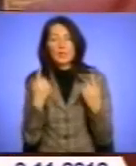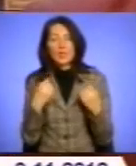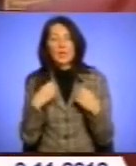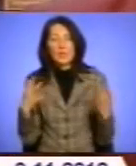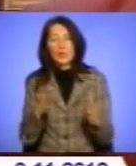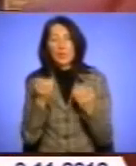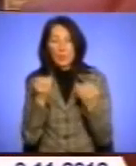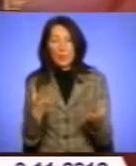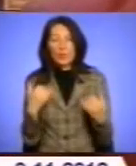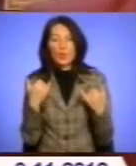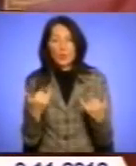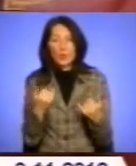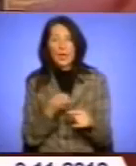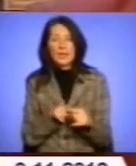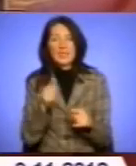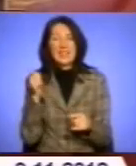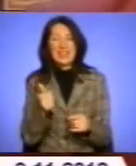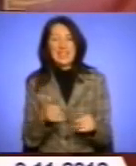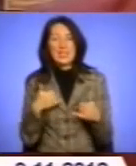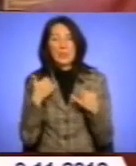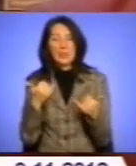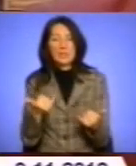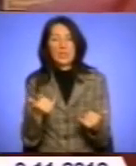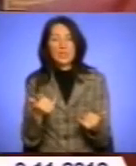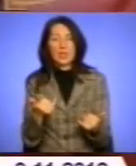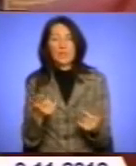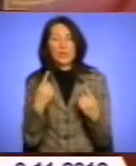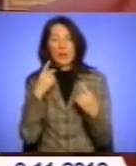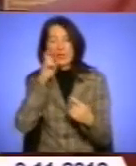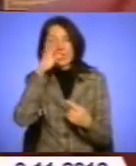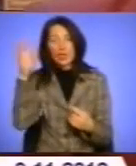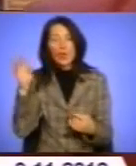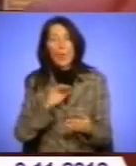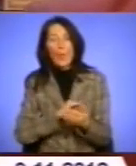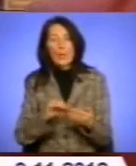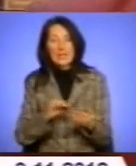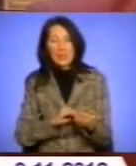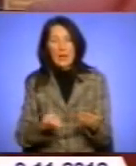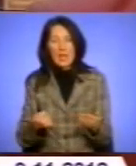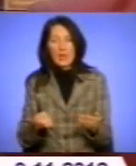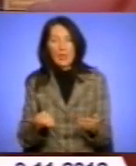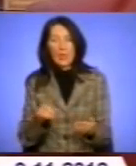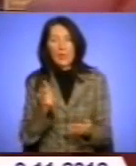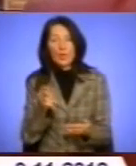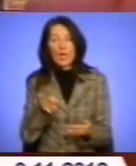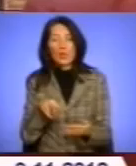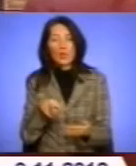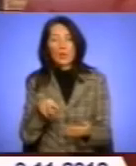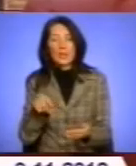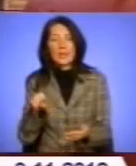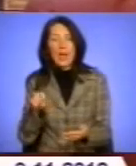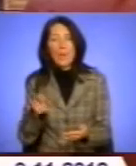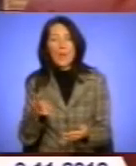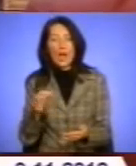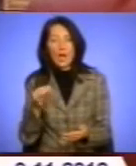просто сьогодні, а це тиждень присвячений видатному письменникові Богдану Лепкові.